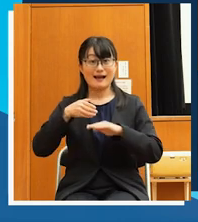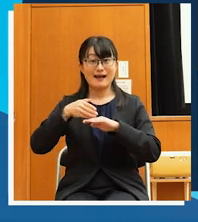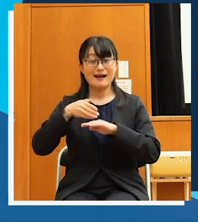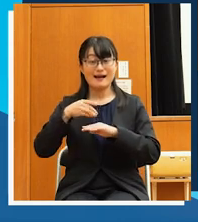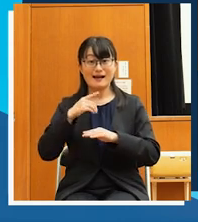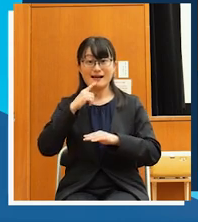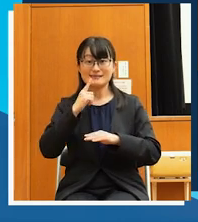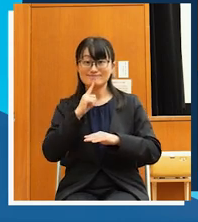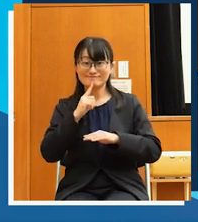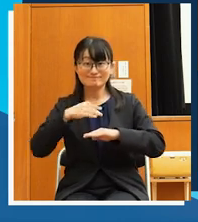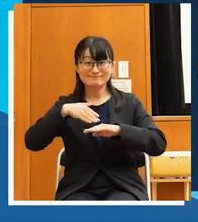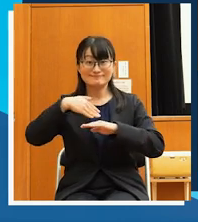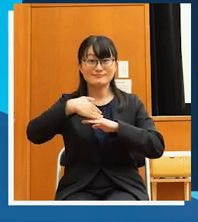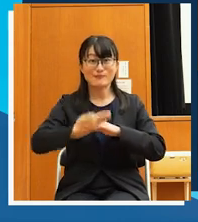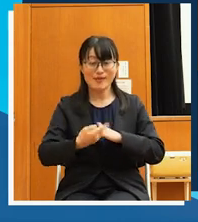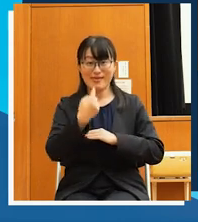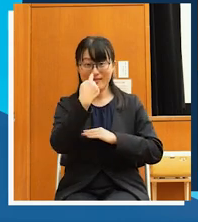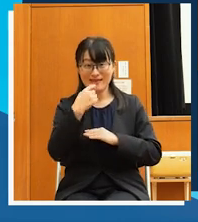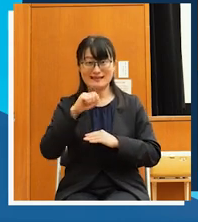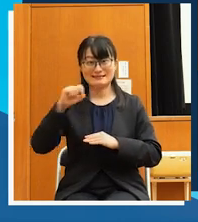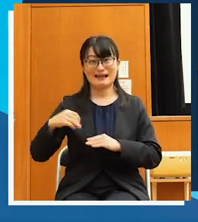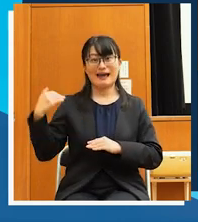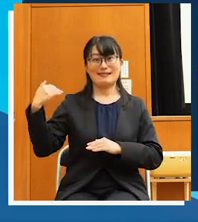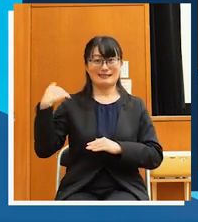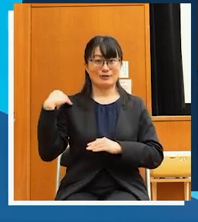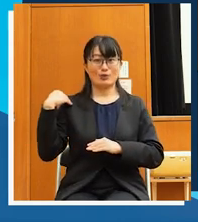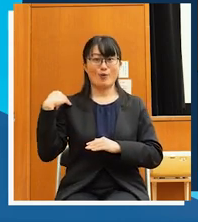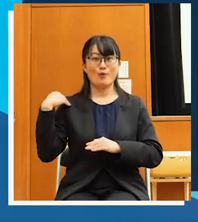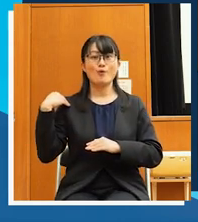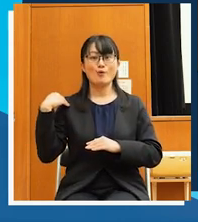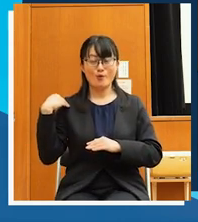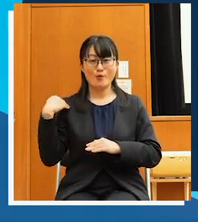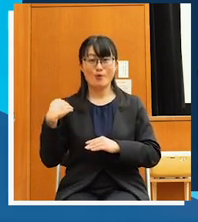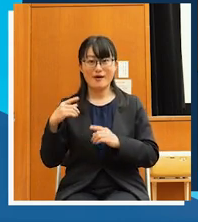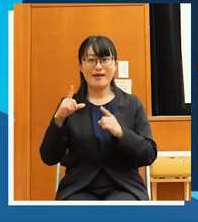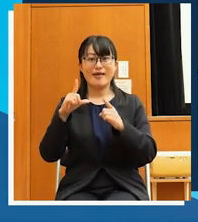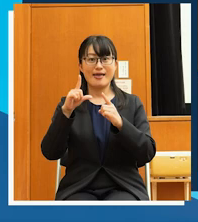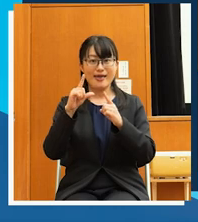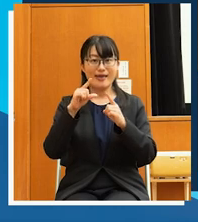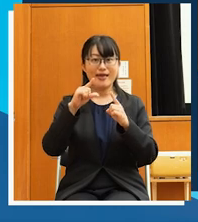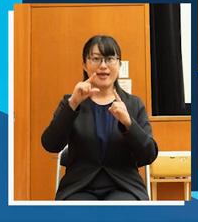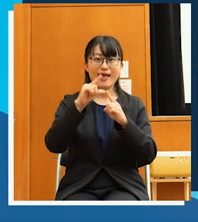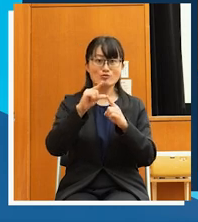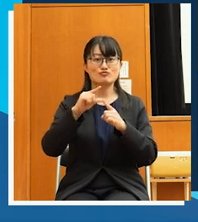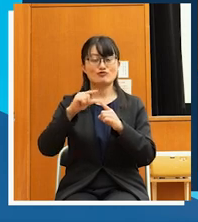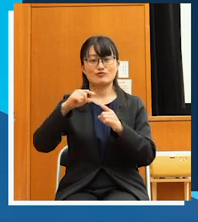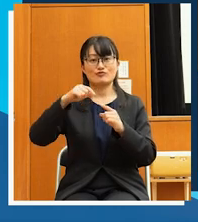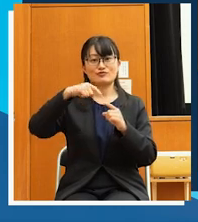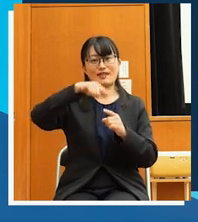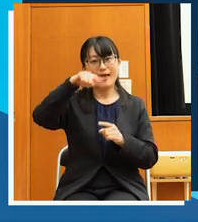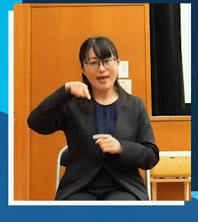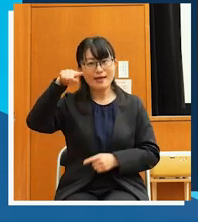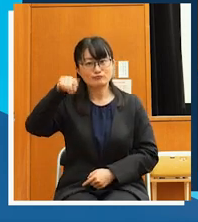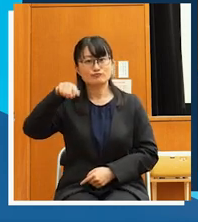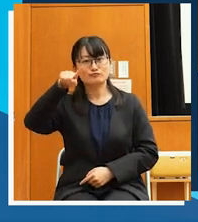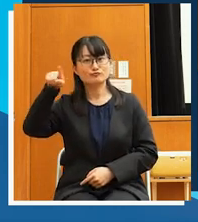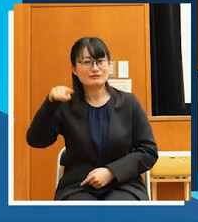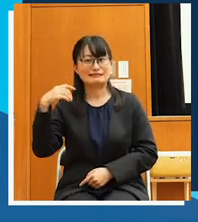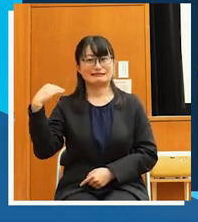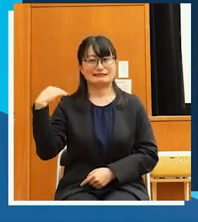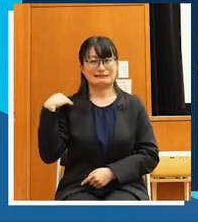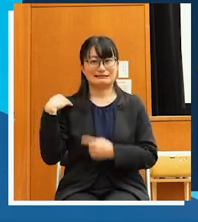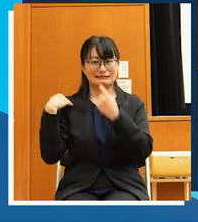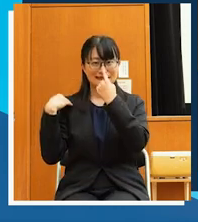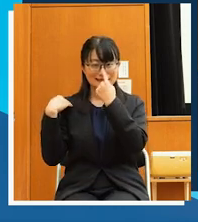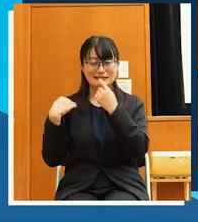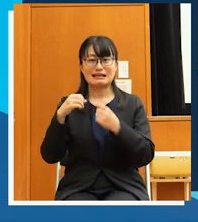本日の司会の担当をさせていただきます新外交イニシアチブNDという団体の代表しております弁護士の猿田さと申し